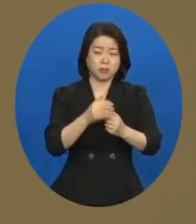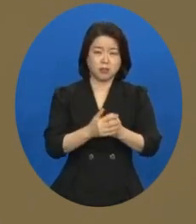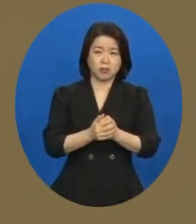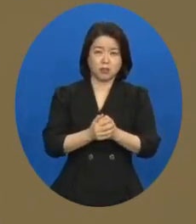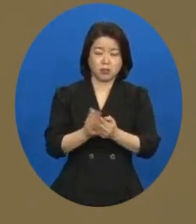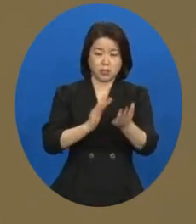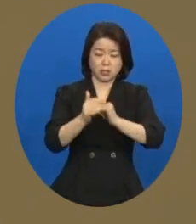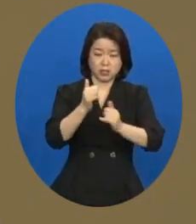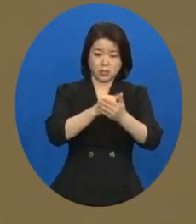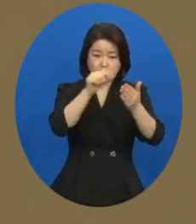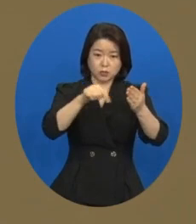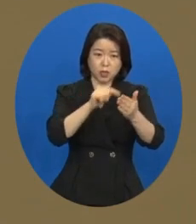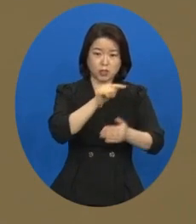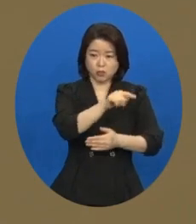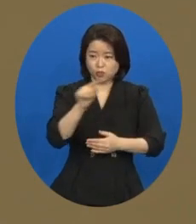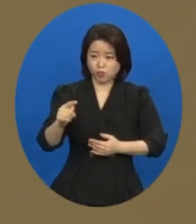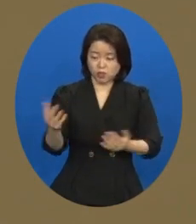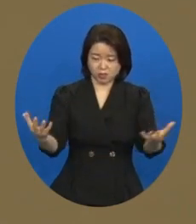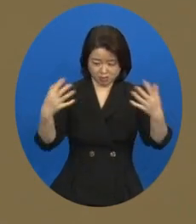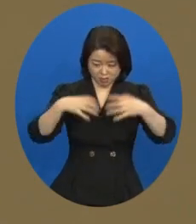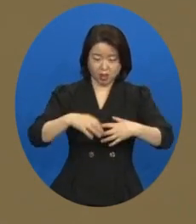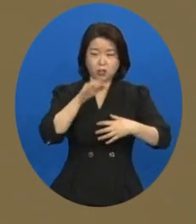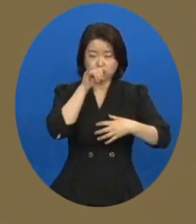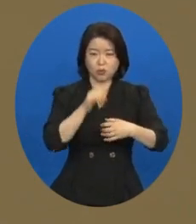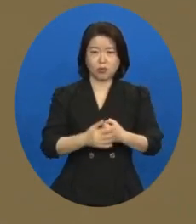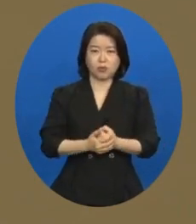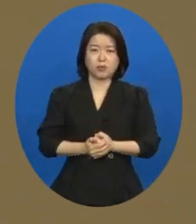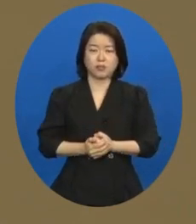예수님 그분 안에 다 있습니다.